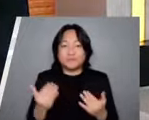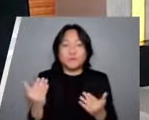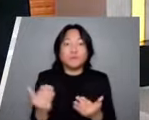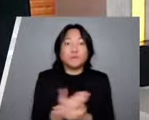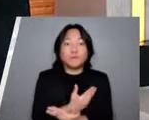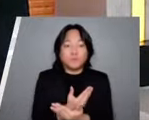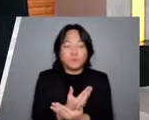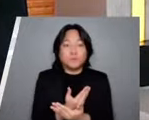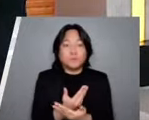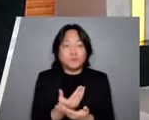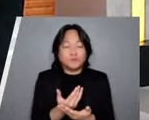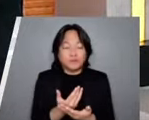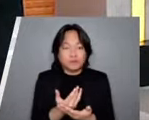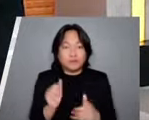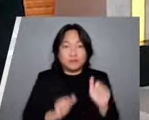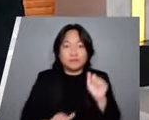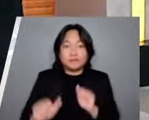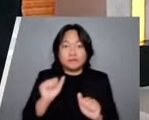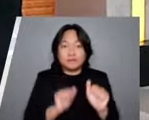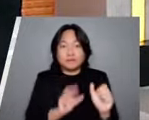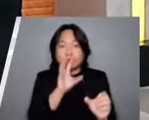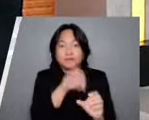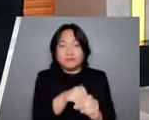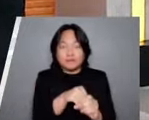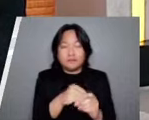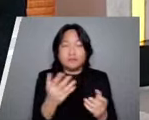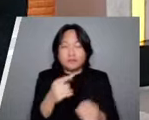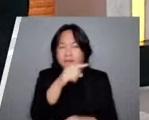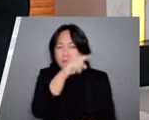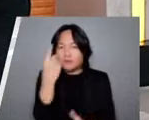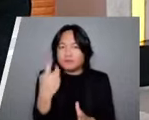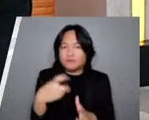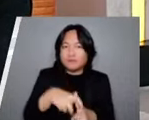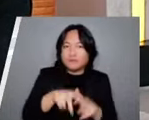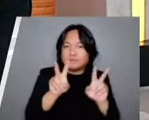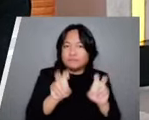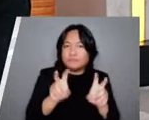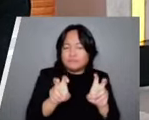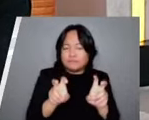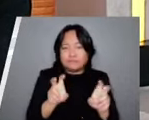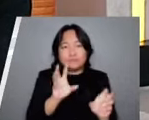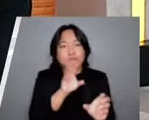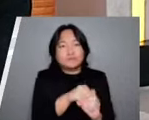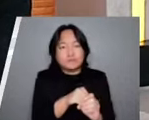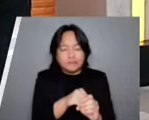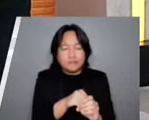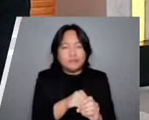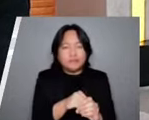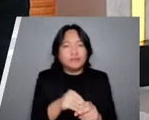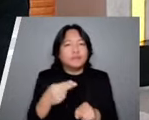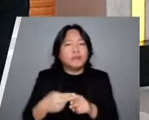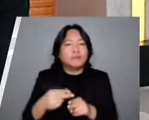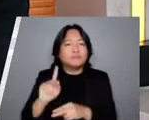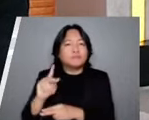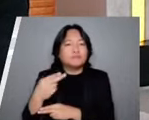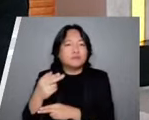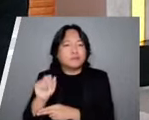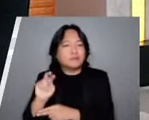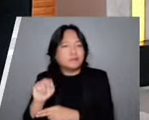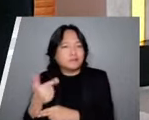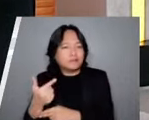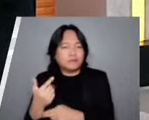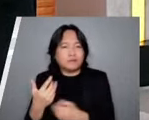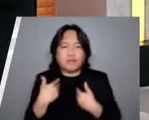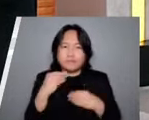Rider, kabilang si Viva Max A-lister Angeli Kang na may kissing scene kaagad with Ruru Madrid. Intense, may unang chika